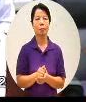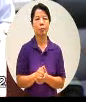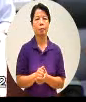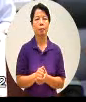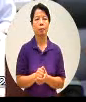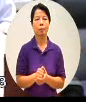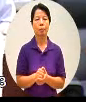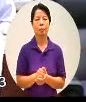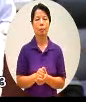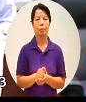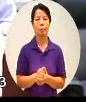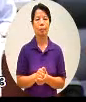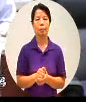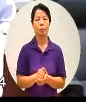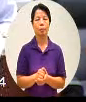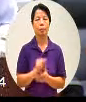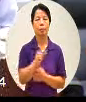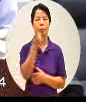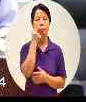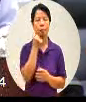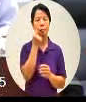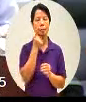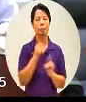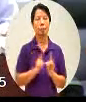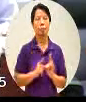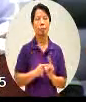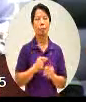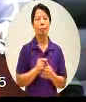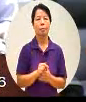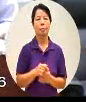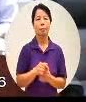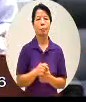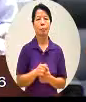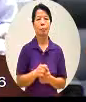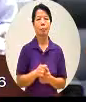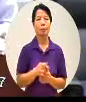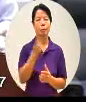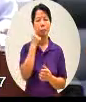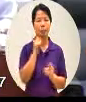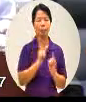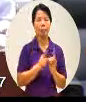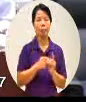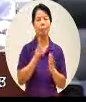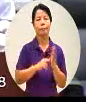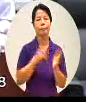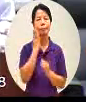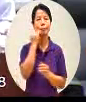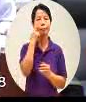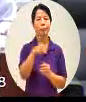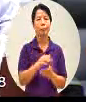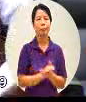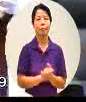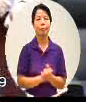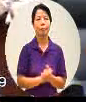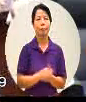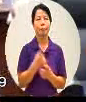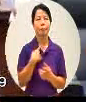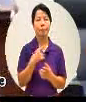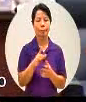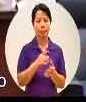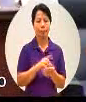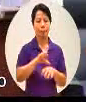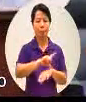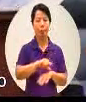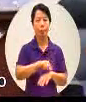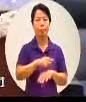那个叫什么慈济好了，他去慈济服务啦，比如啦，他去慈济服务，哪一圣神哎